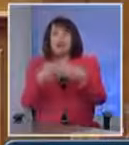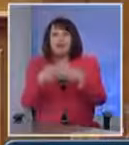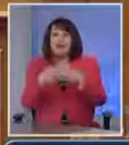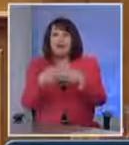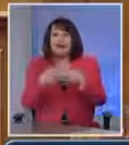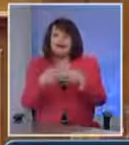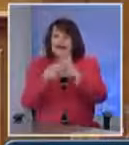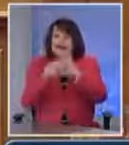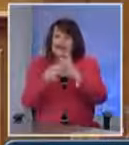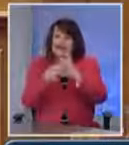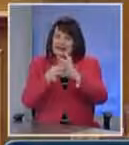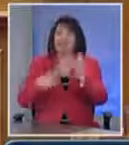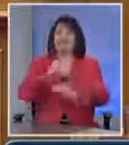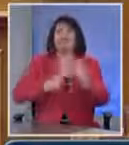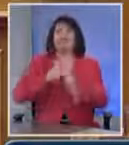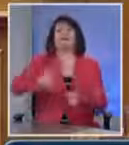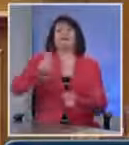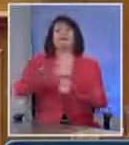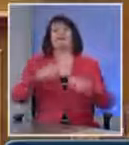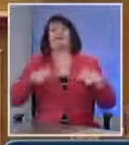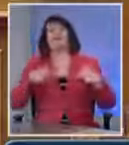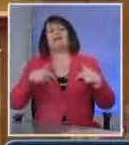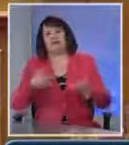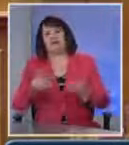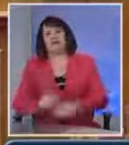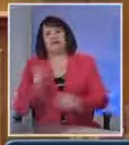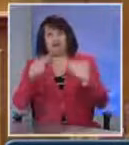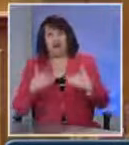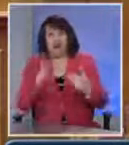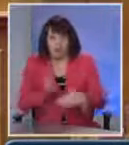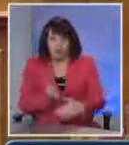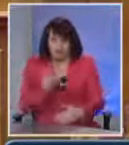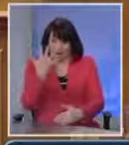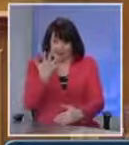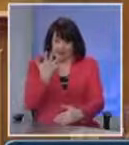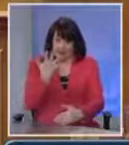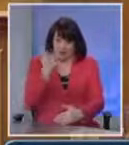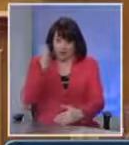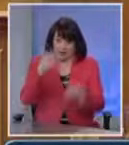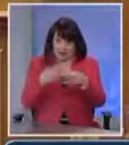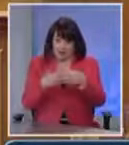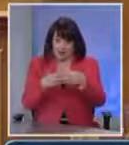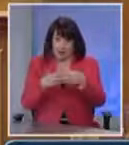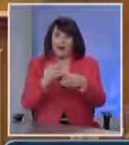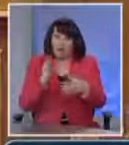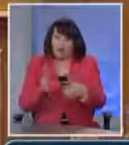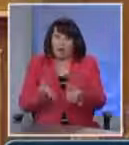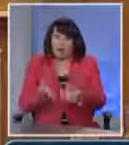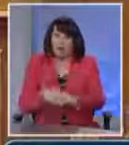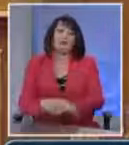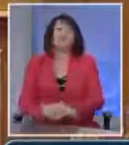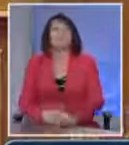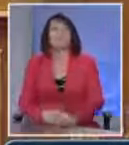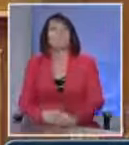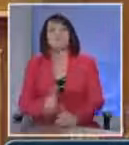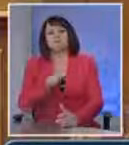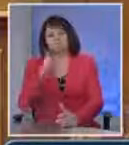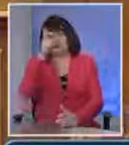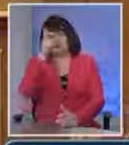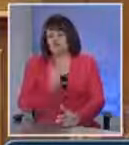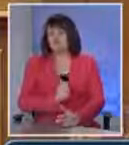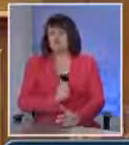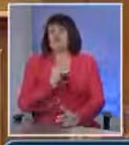κάνουν κυβέρνηση. Υπάρχει τέτοια σύγκληση στη Βουλή? Έχουν υποχωρήσει τόσο οι εγωισμοί, να πω εγώ,